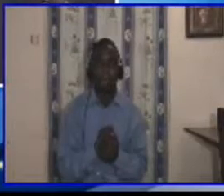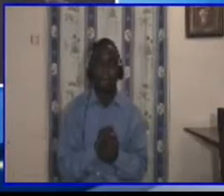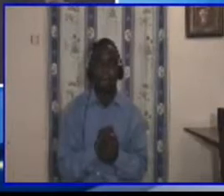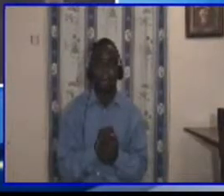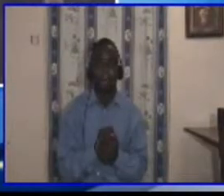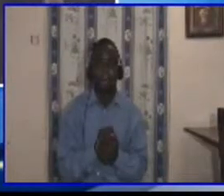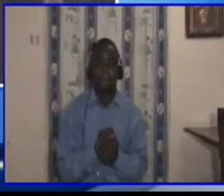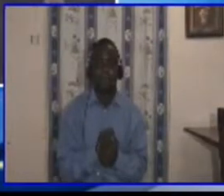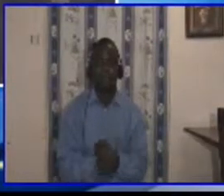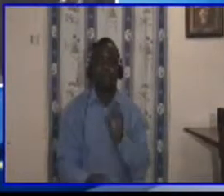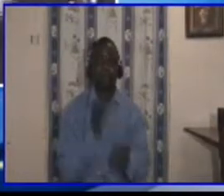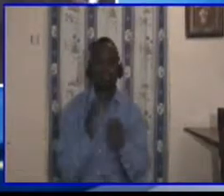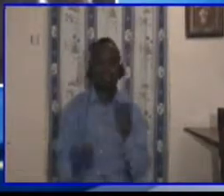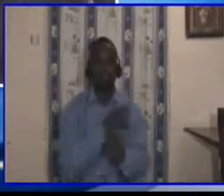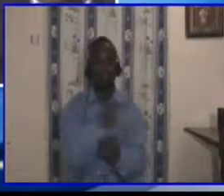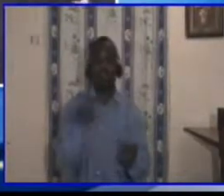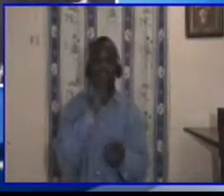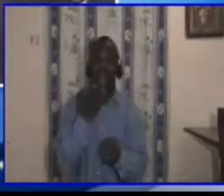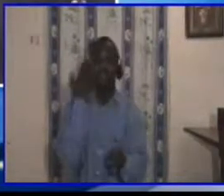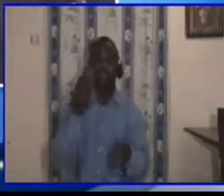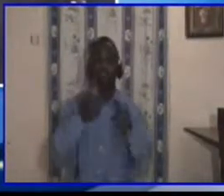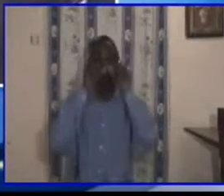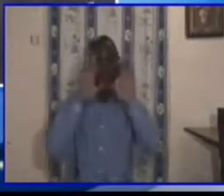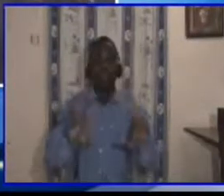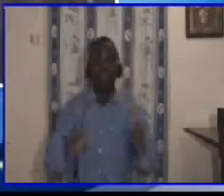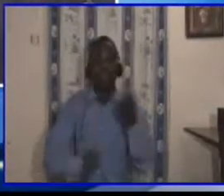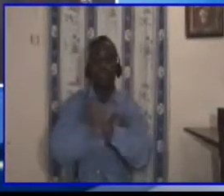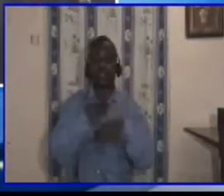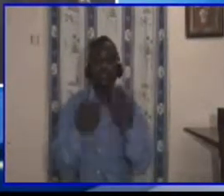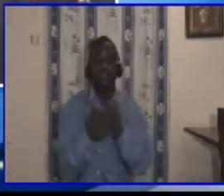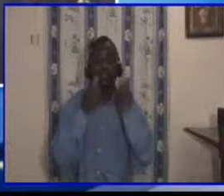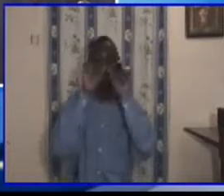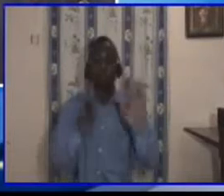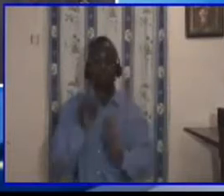ed oggi egli si indirizza a noi